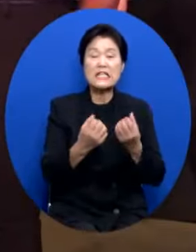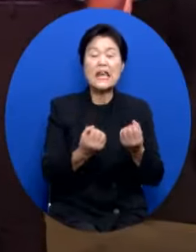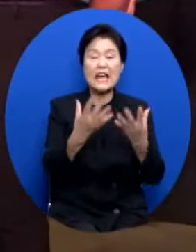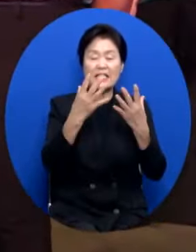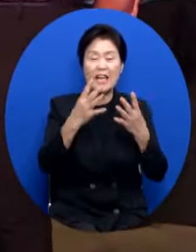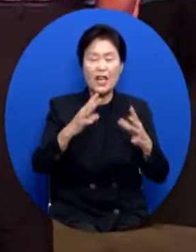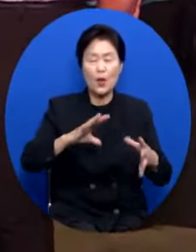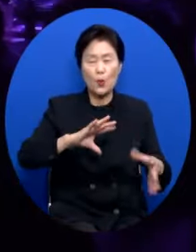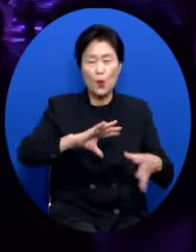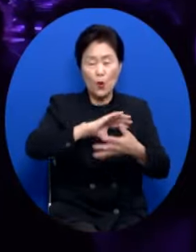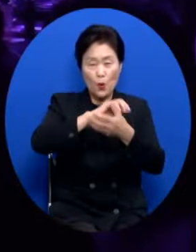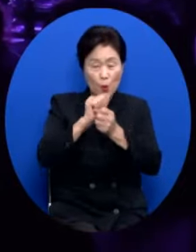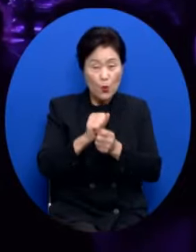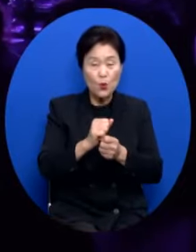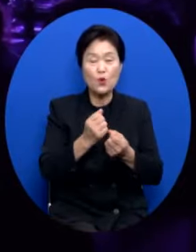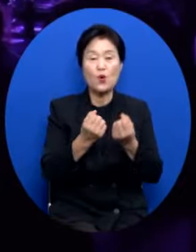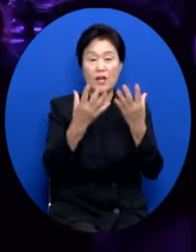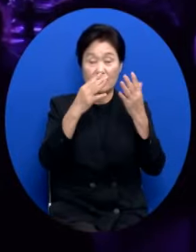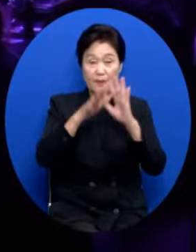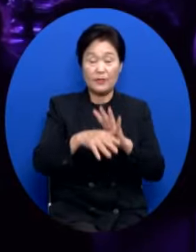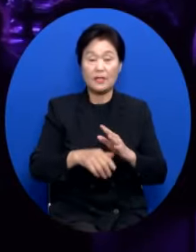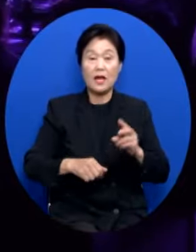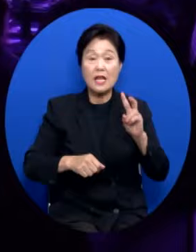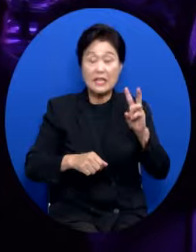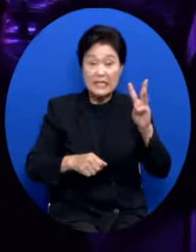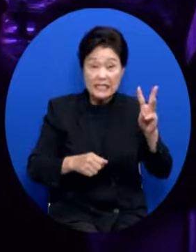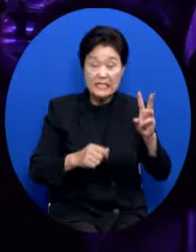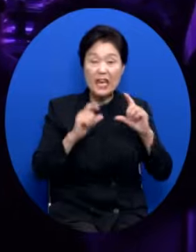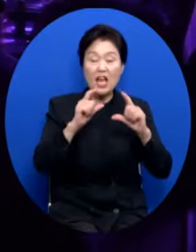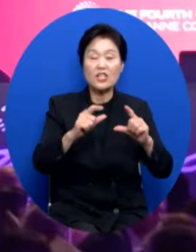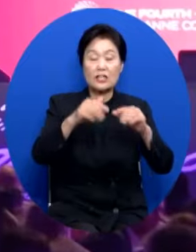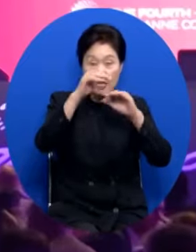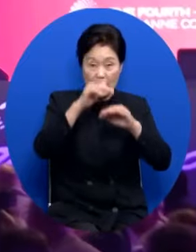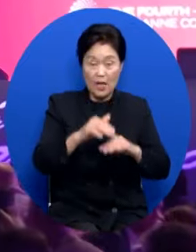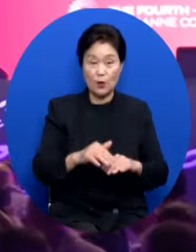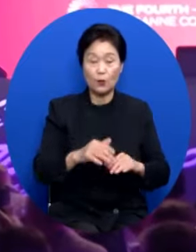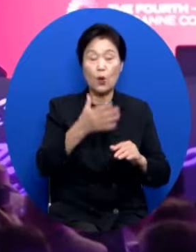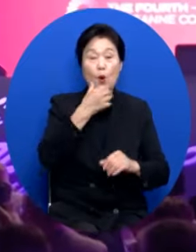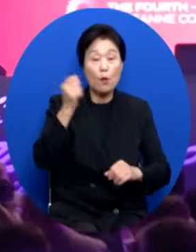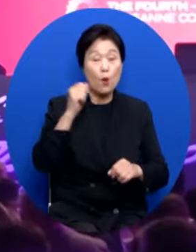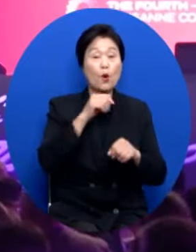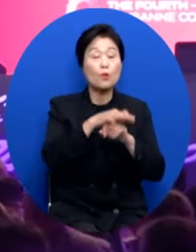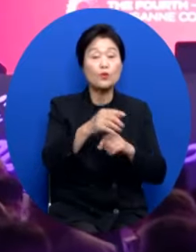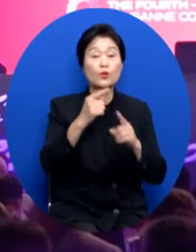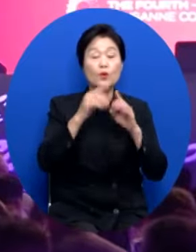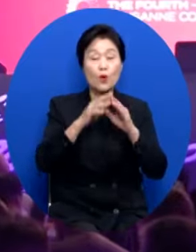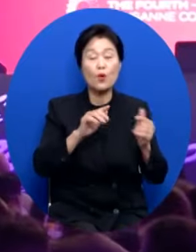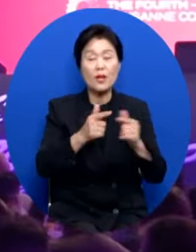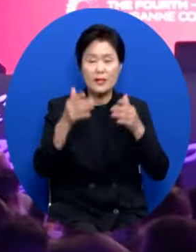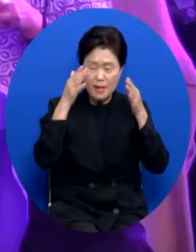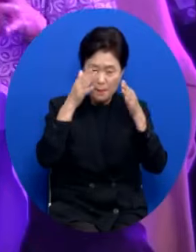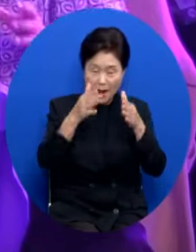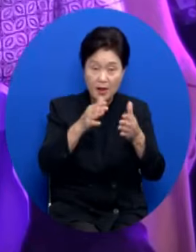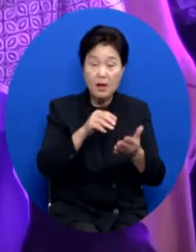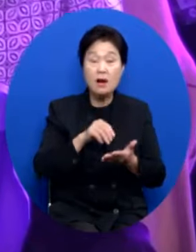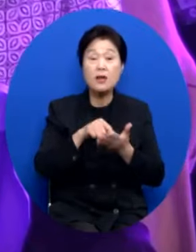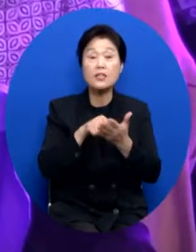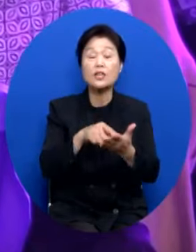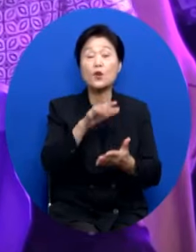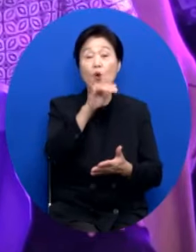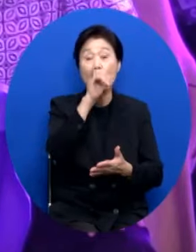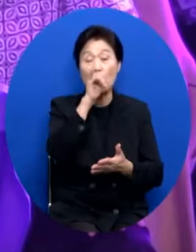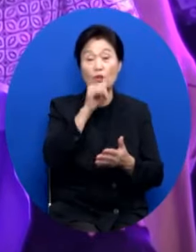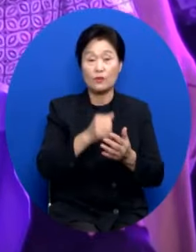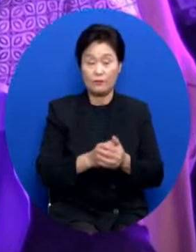하이라이트입니다. 이전에 1, 2, 3차 로잔 선언문 역시 모두 복음주의 교회가 나아갈 방향을 제시하는 강력한